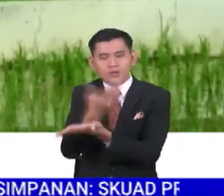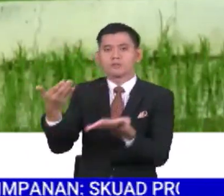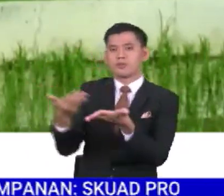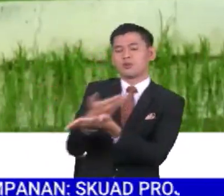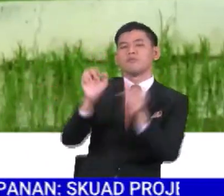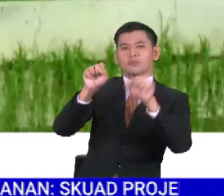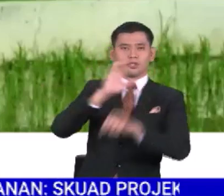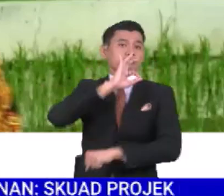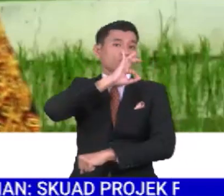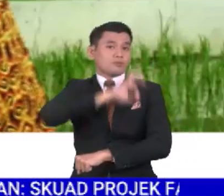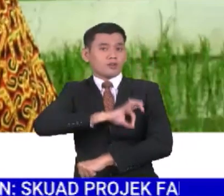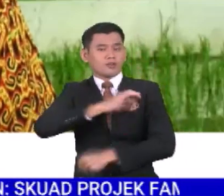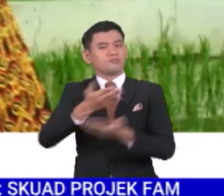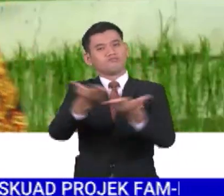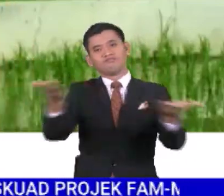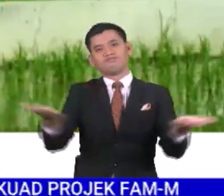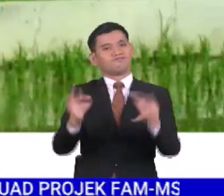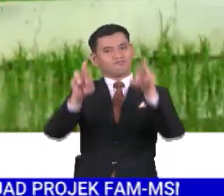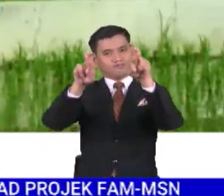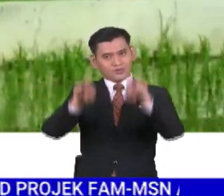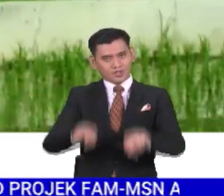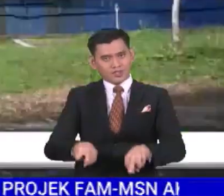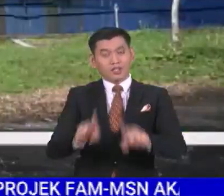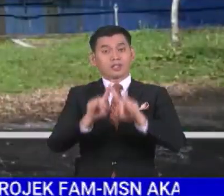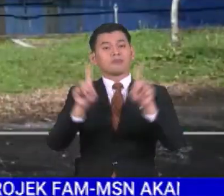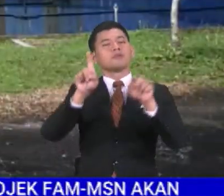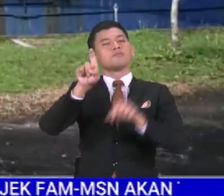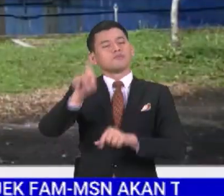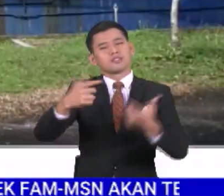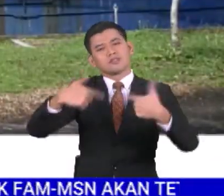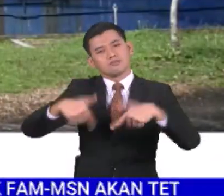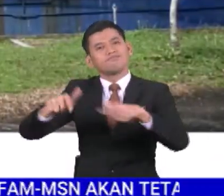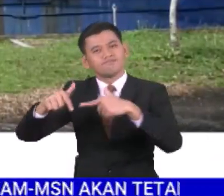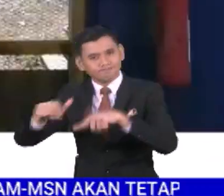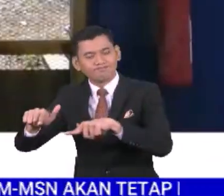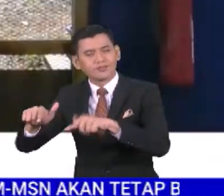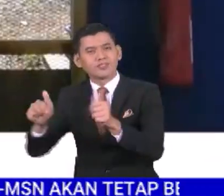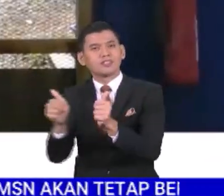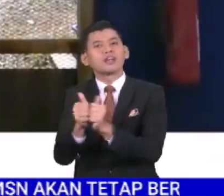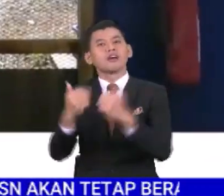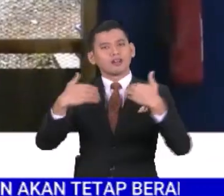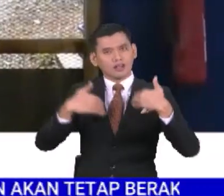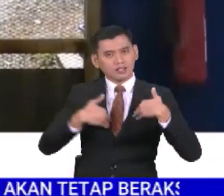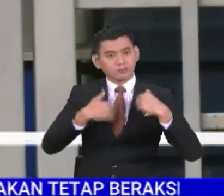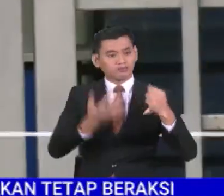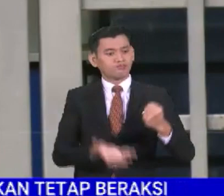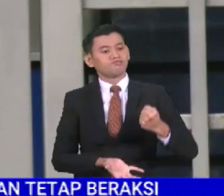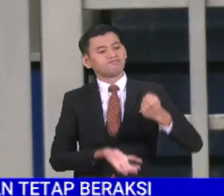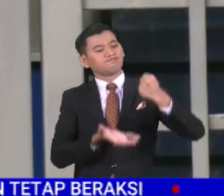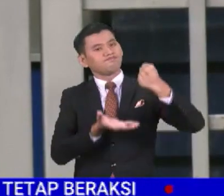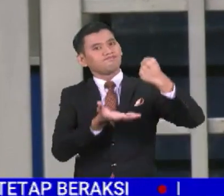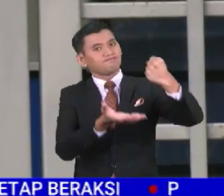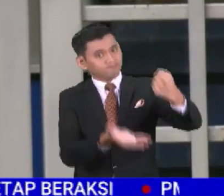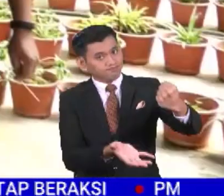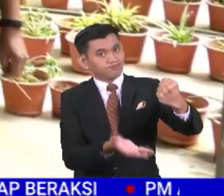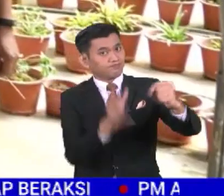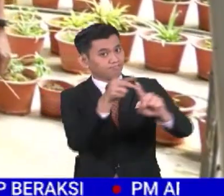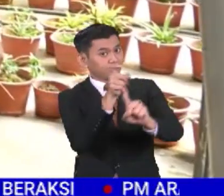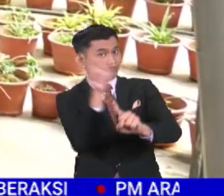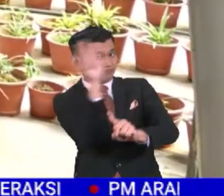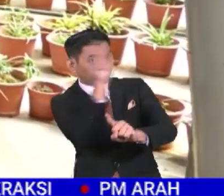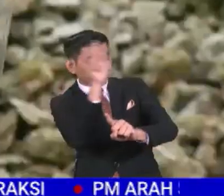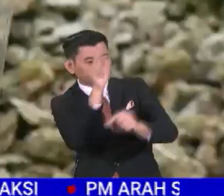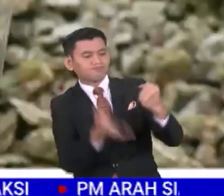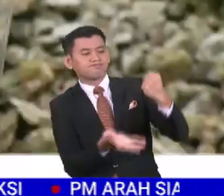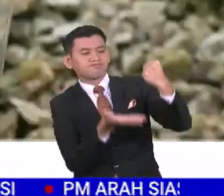boleh dimanfaatkan kepada rakyat. Tetapi ini perlu dilaksanakan dengan adanya peruntukan dana